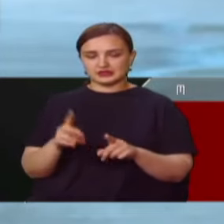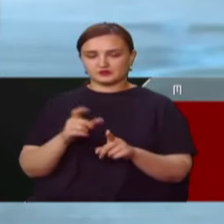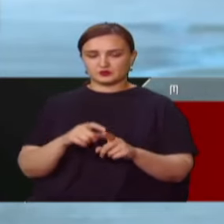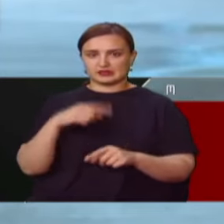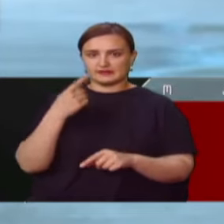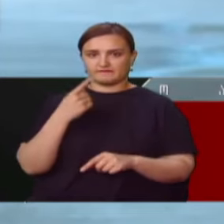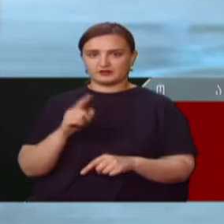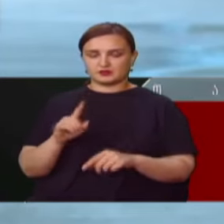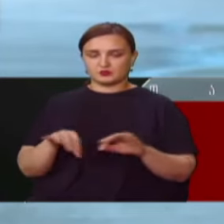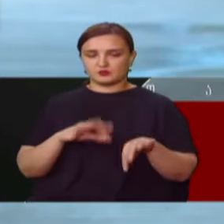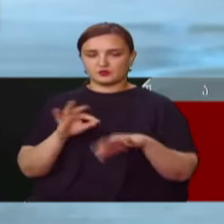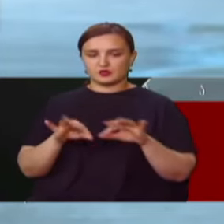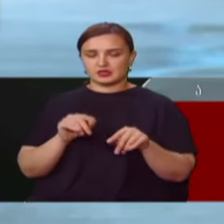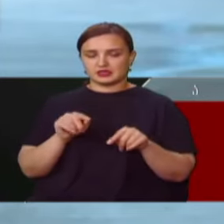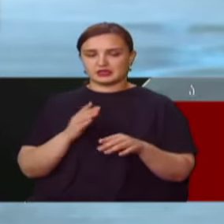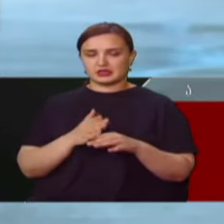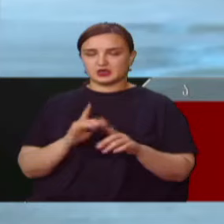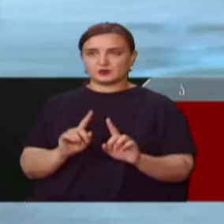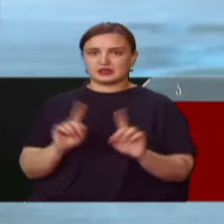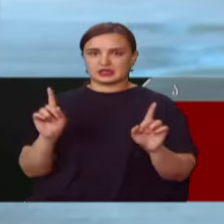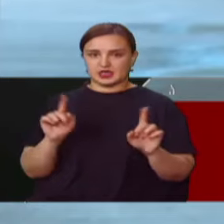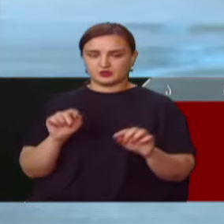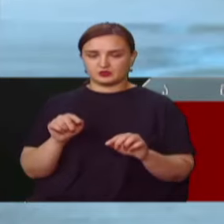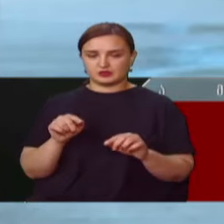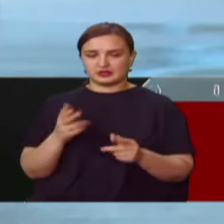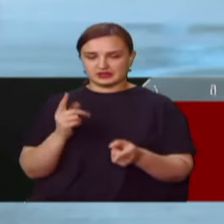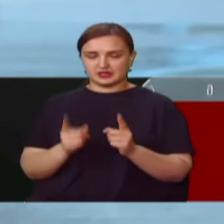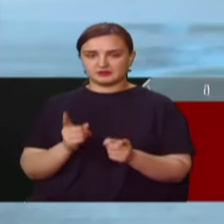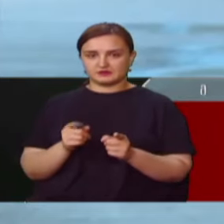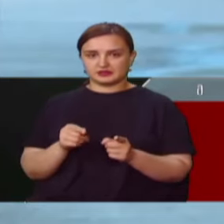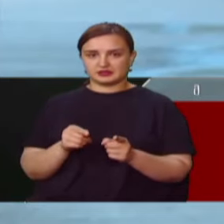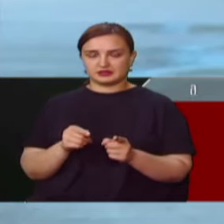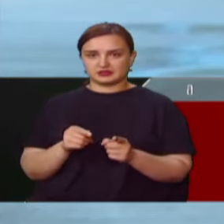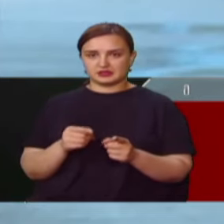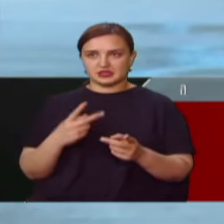რომ პროექტი, რომელიც არის უნიკალური, რომელიც ნამდვილად